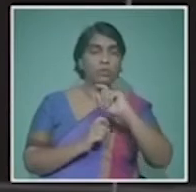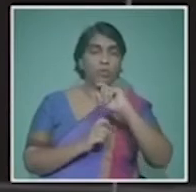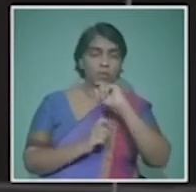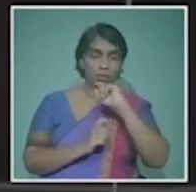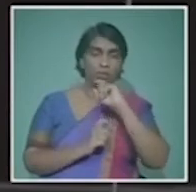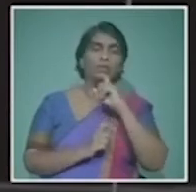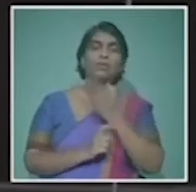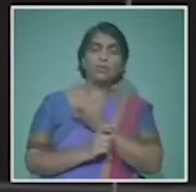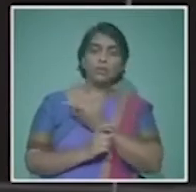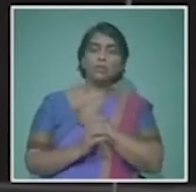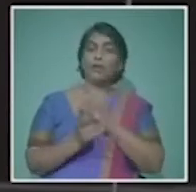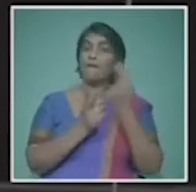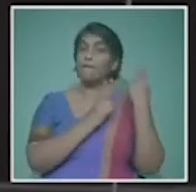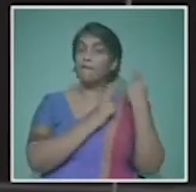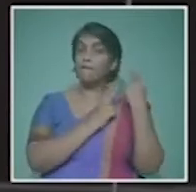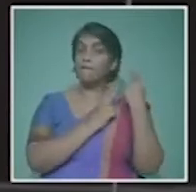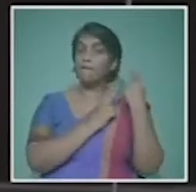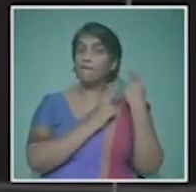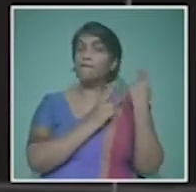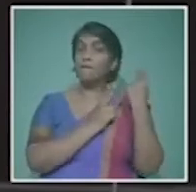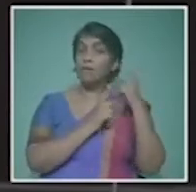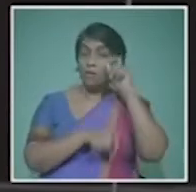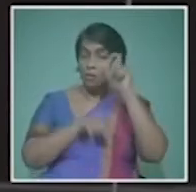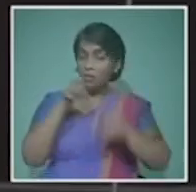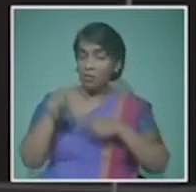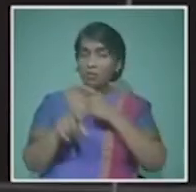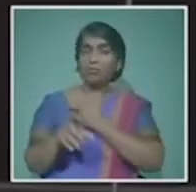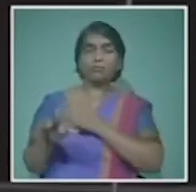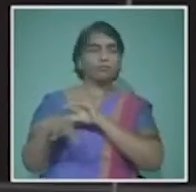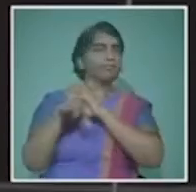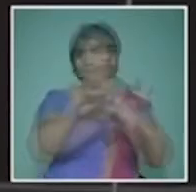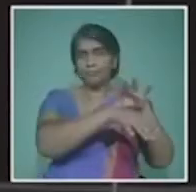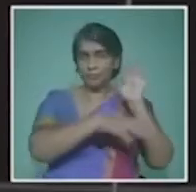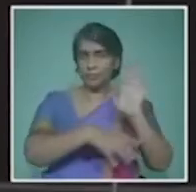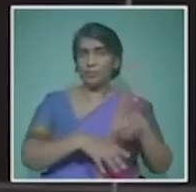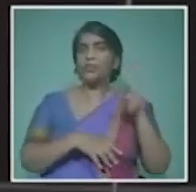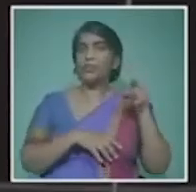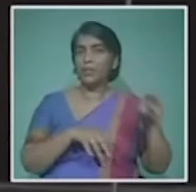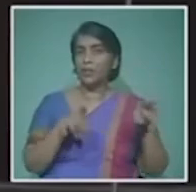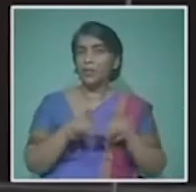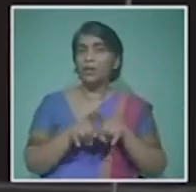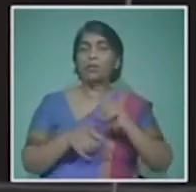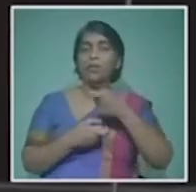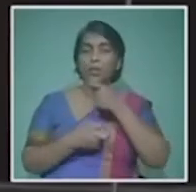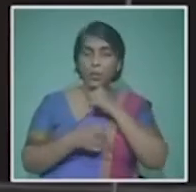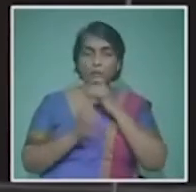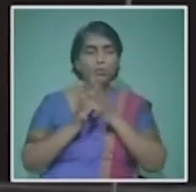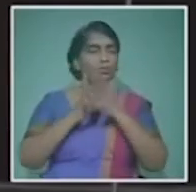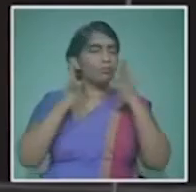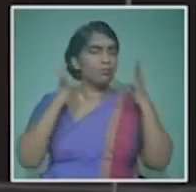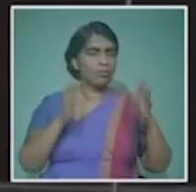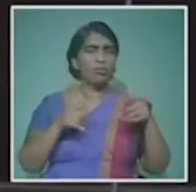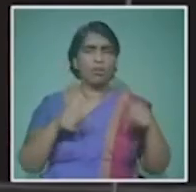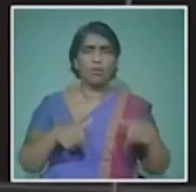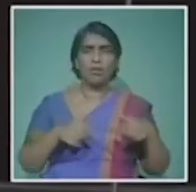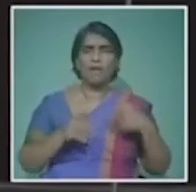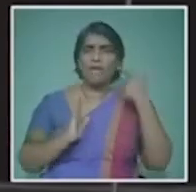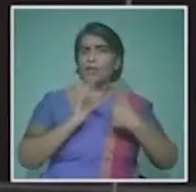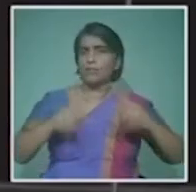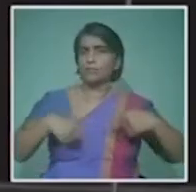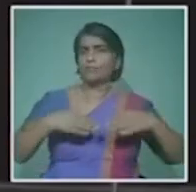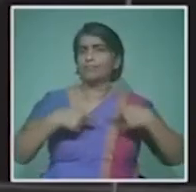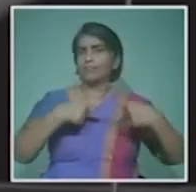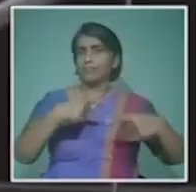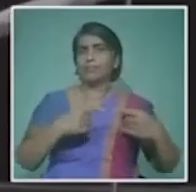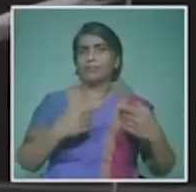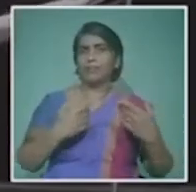වෙත වග උත්තර කරුවන් ඉදිරිපත් කළා තියෙනවා. ඒ නඩු බොහොමයක් දුරට විභාග වෙමින්